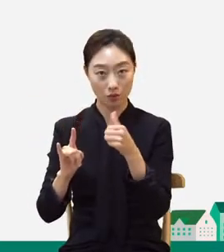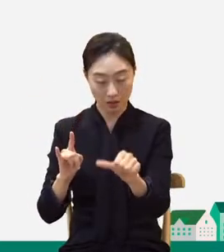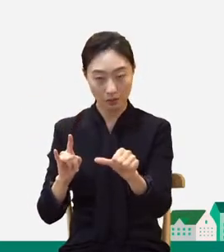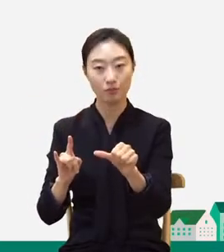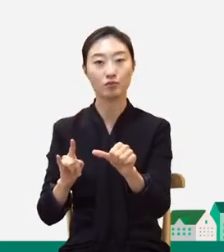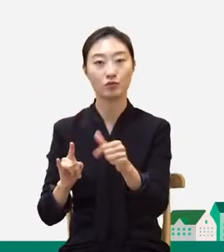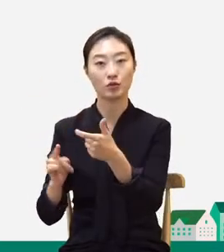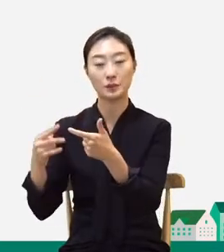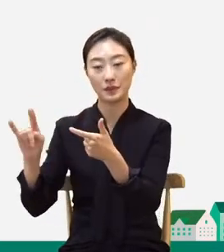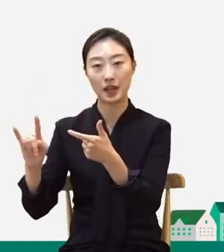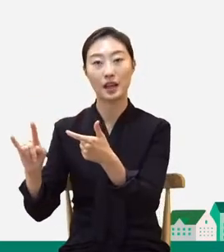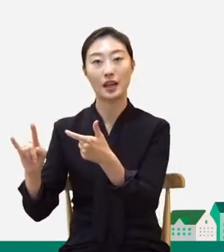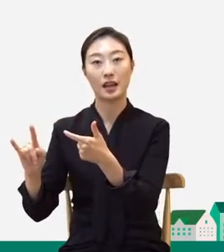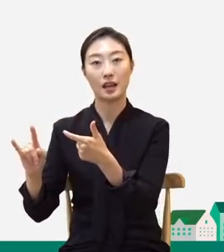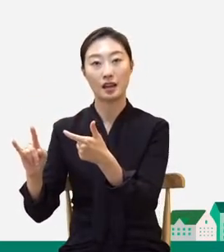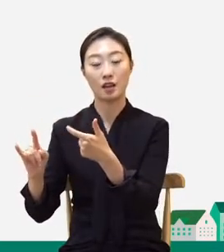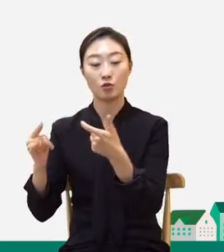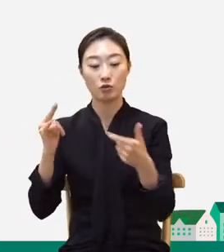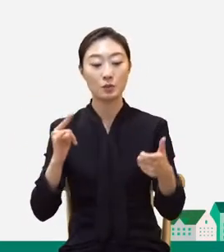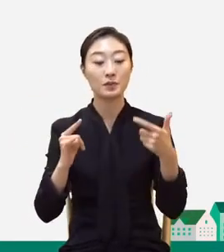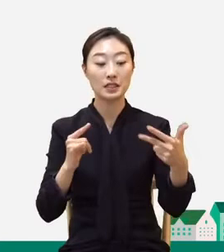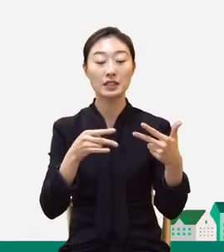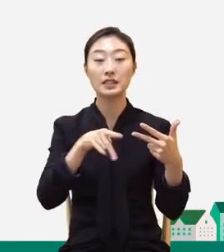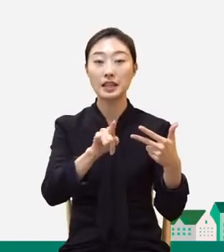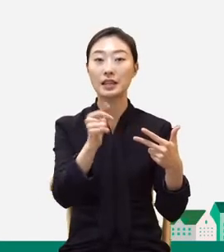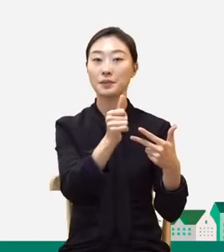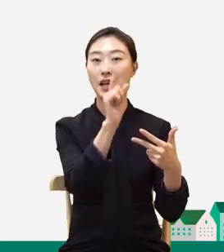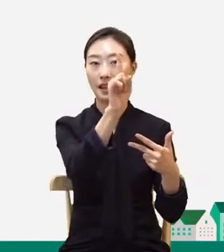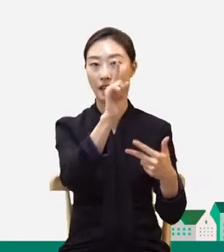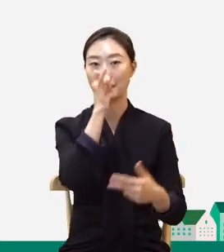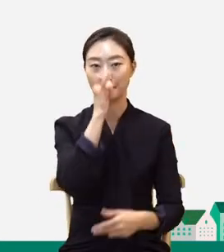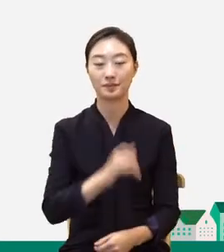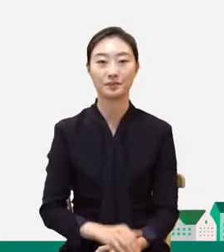계시고 67세이신 남자분이 한 분 계십니다.